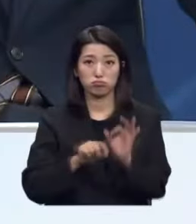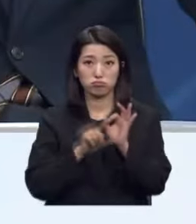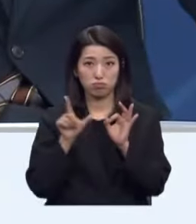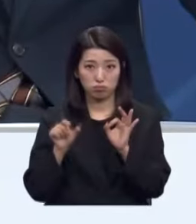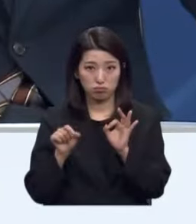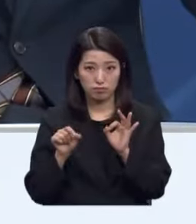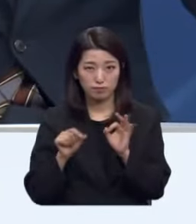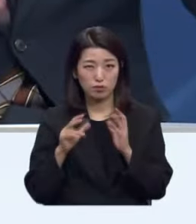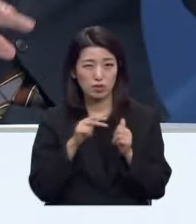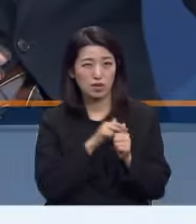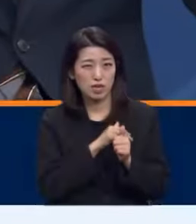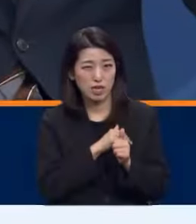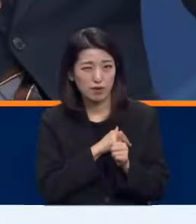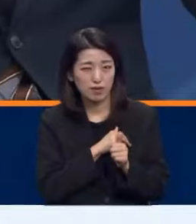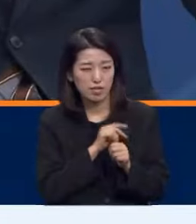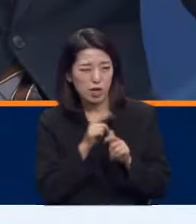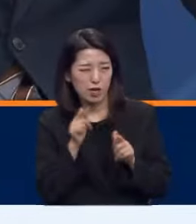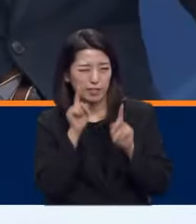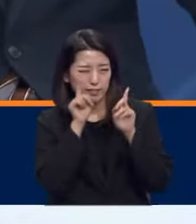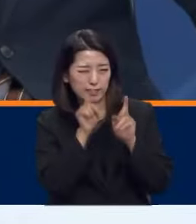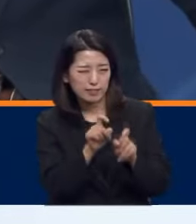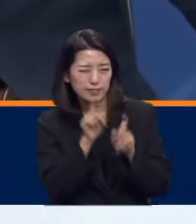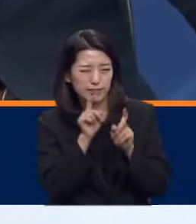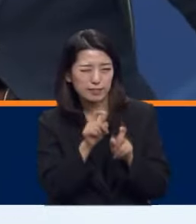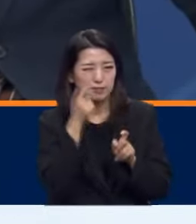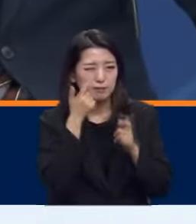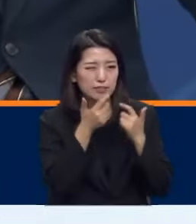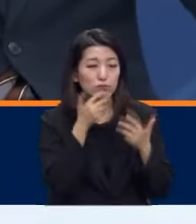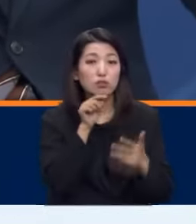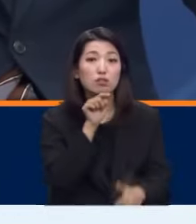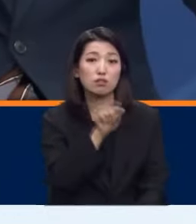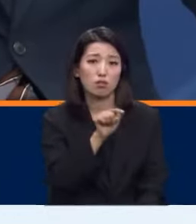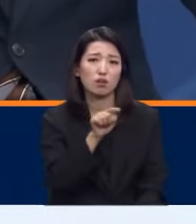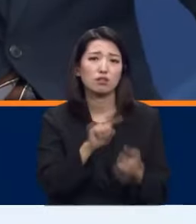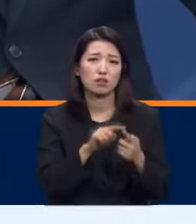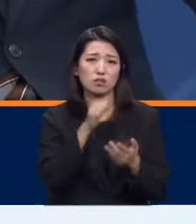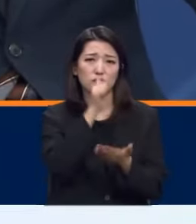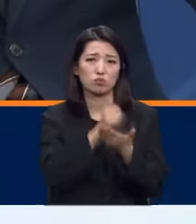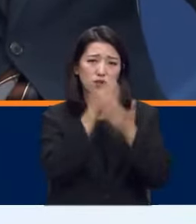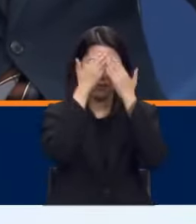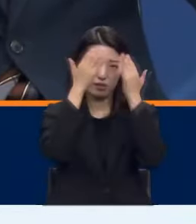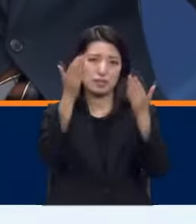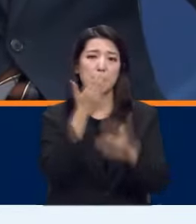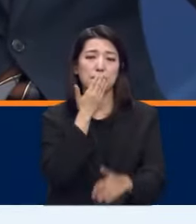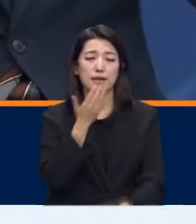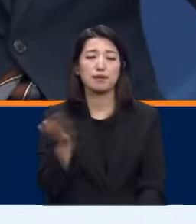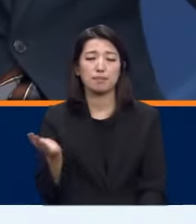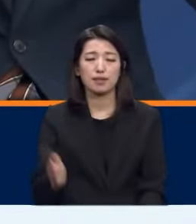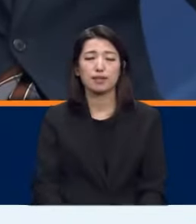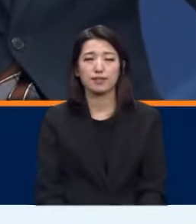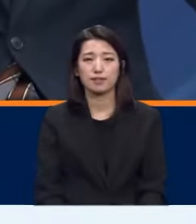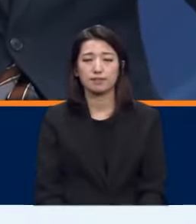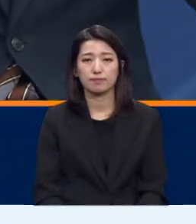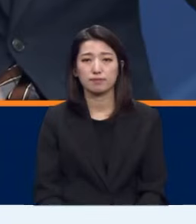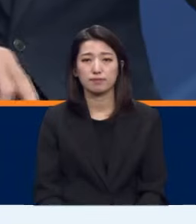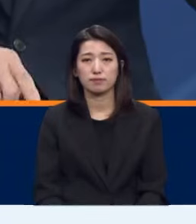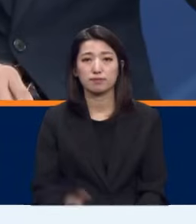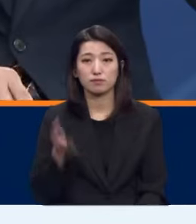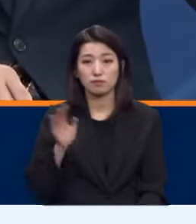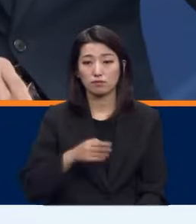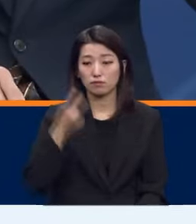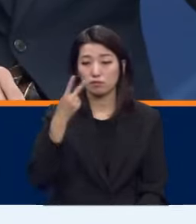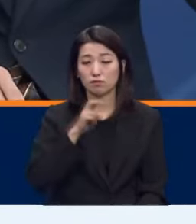당연히 혐의가 없는게 아니라 처벌할 수 없는 거 죠 헌법에 따라서 어쨌든간에 무이가 무혐의나 결과는 똑같은 거니까 문제 이제